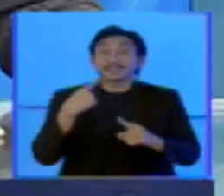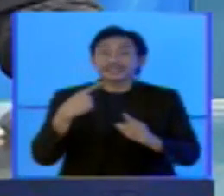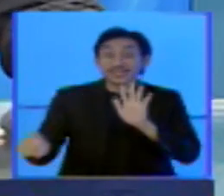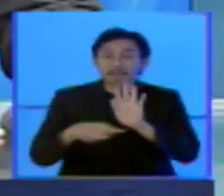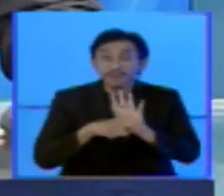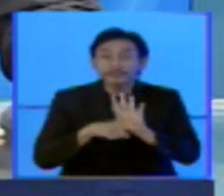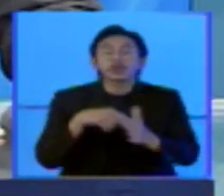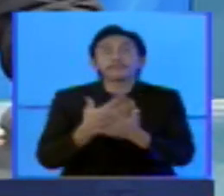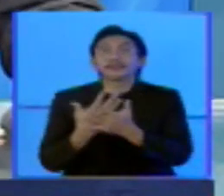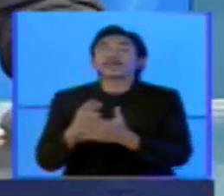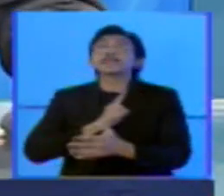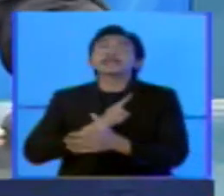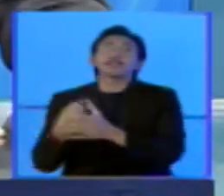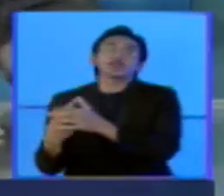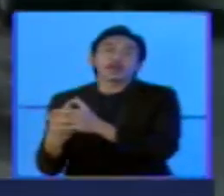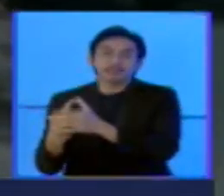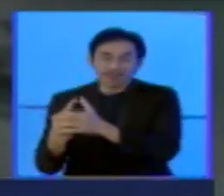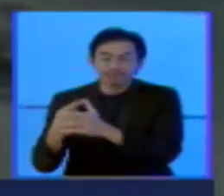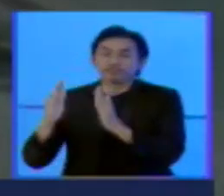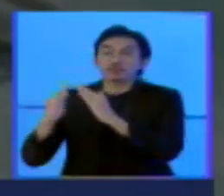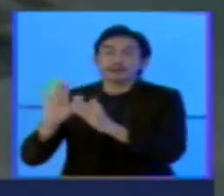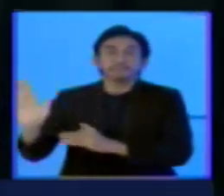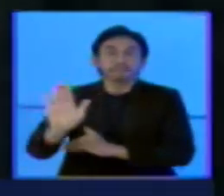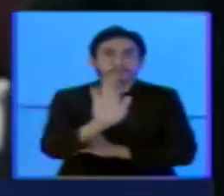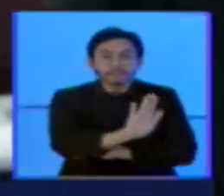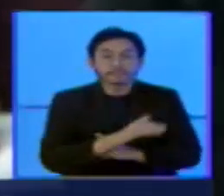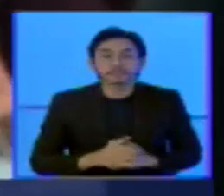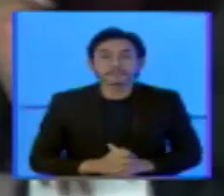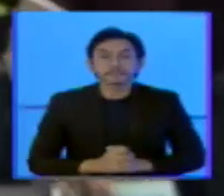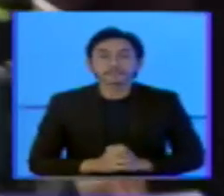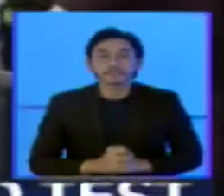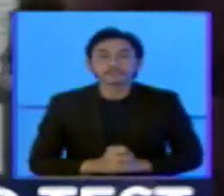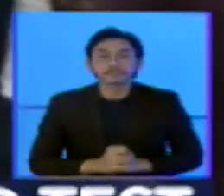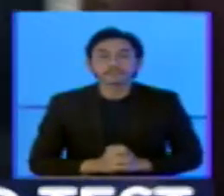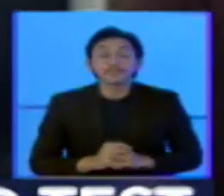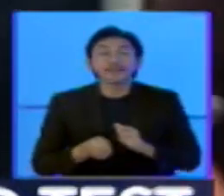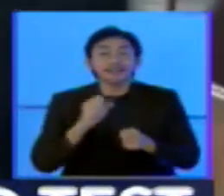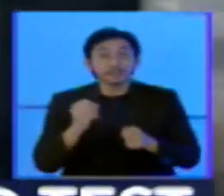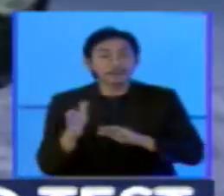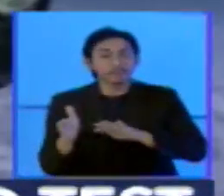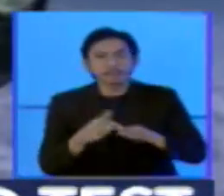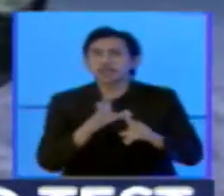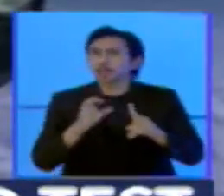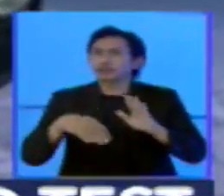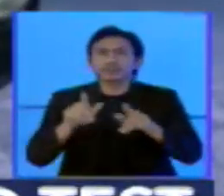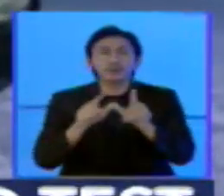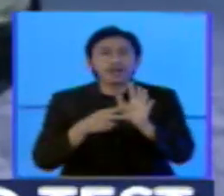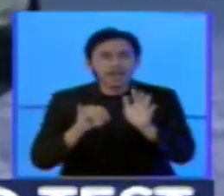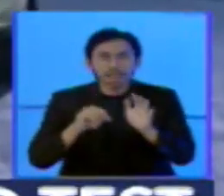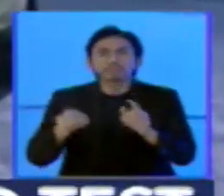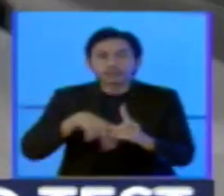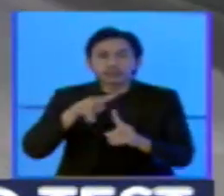kampung halaman masing-masing toko Hai selain menjalani ravitez ratusan WNI juga menjalani pemeriksaan paru-paru